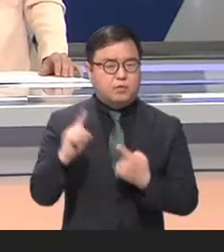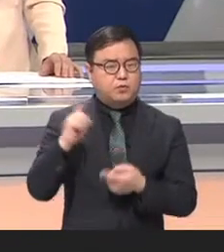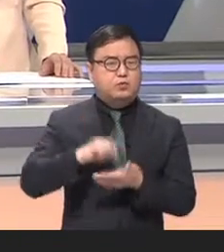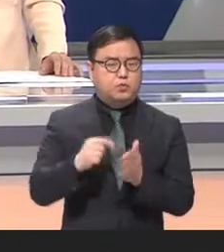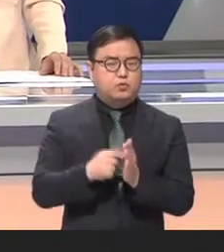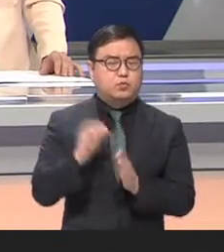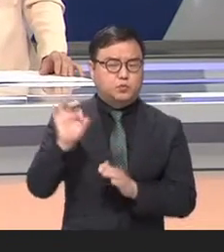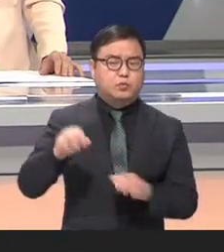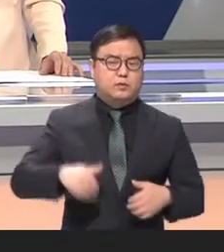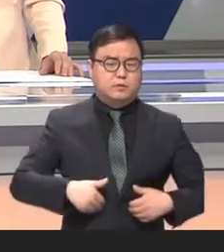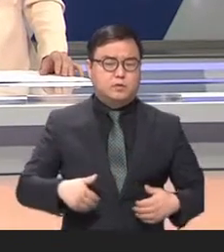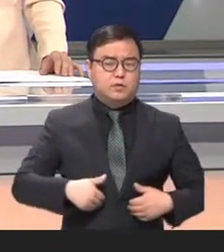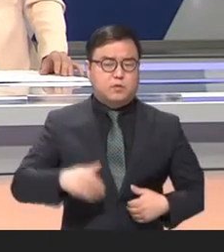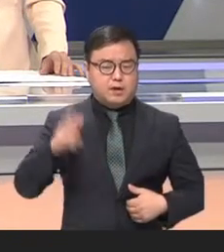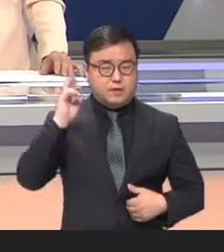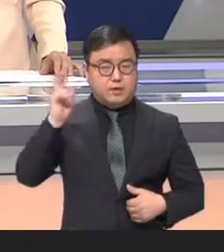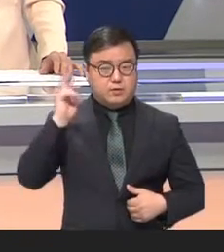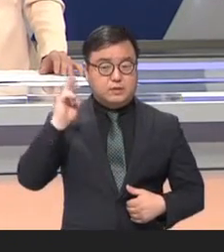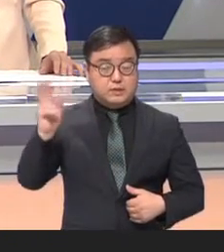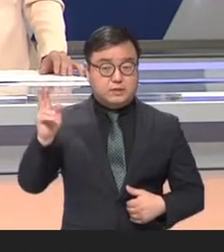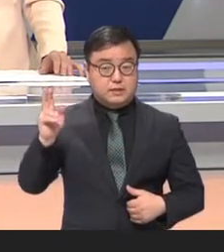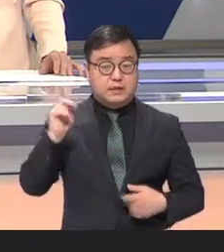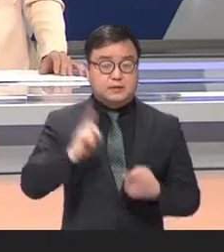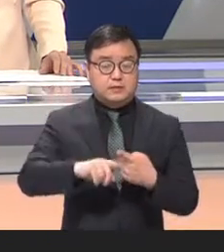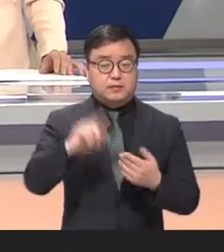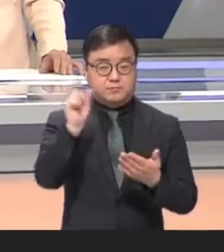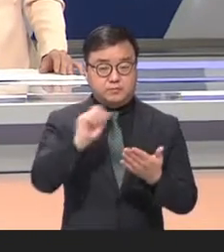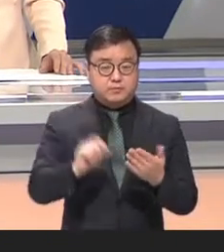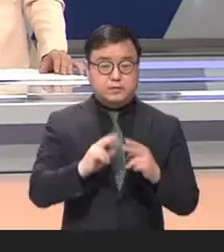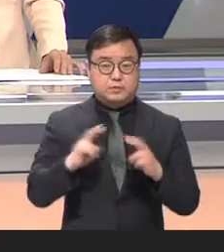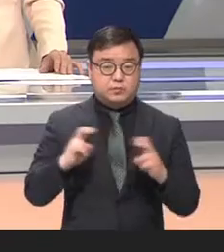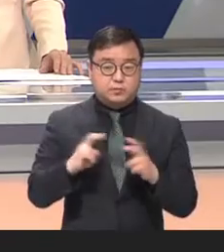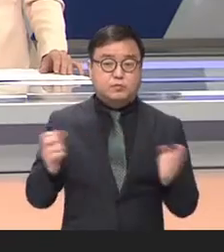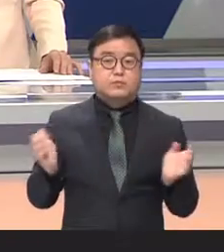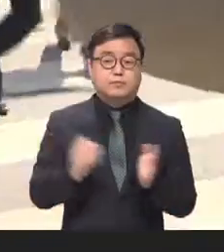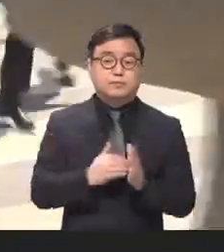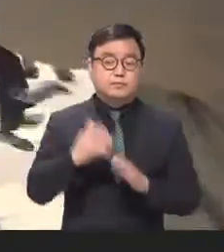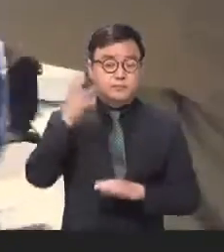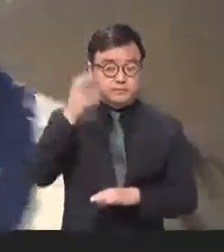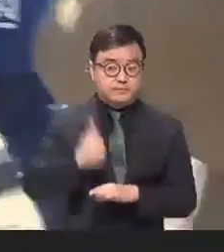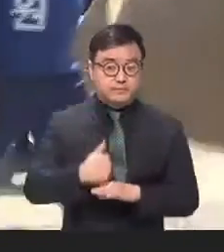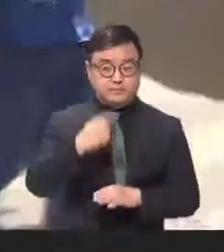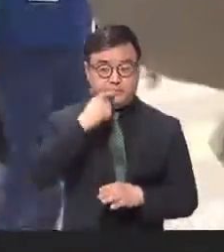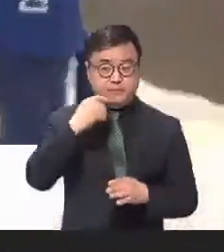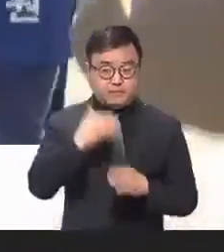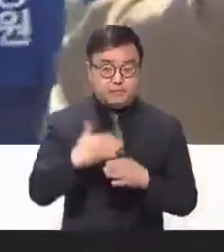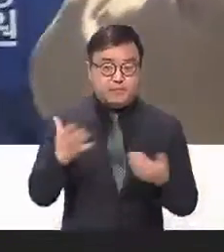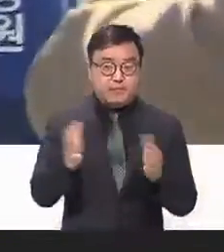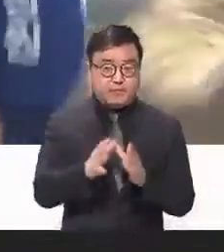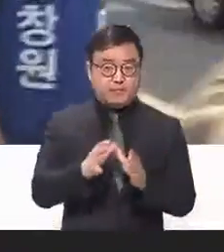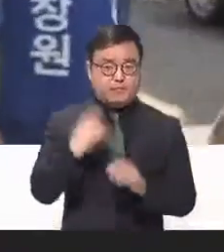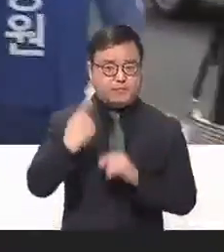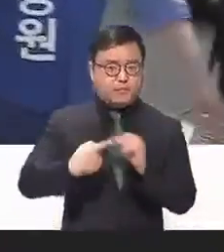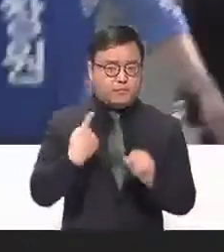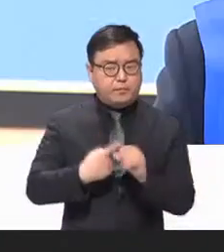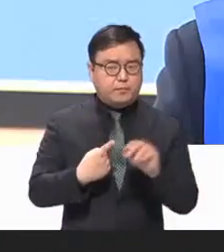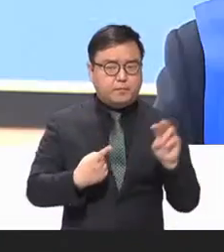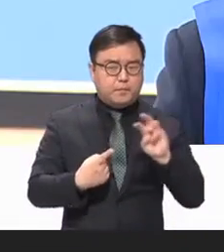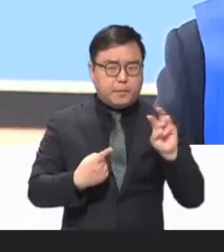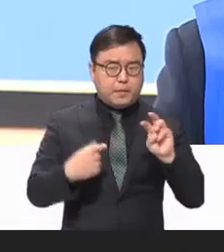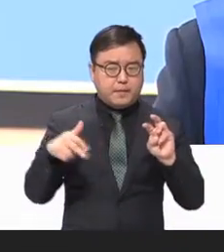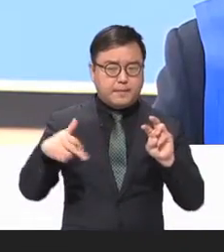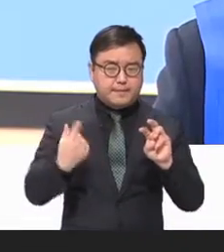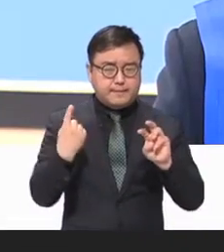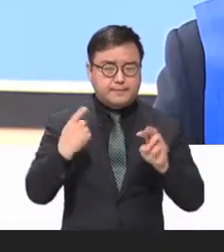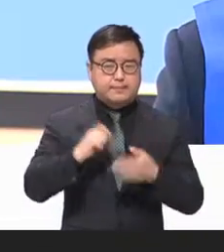이 부분에 집중된 그 분석을 내놓았고요. 네. 마지막으로 더불어민주당의 경우에는 연 30조 원 정도에